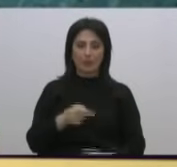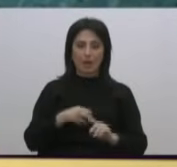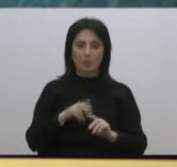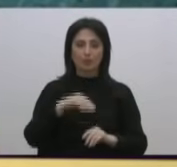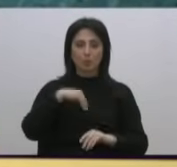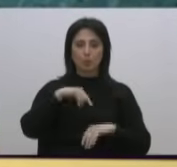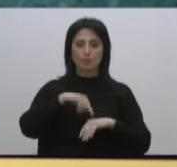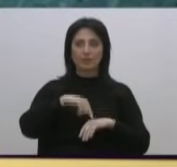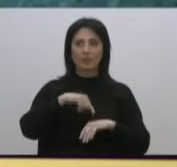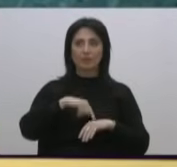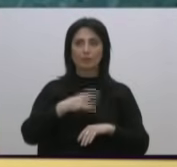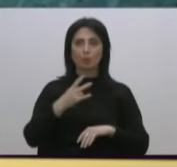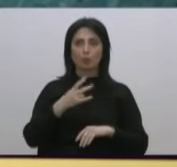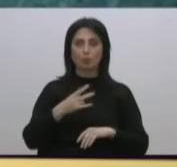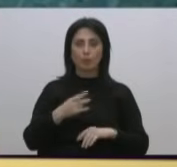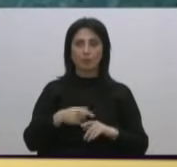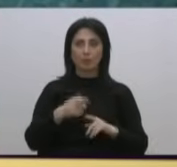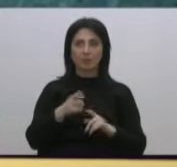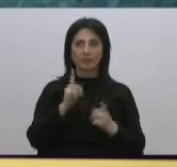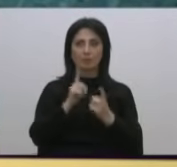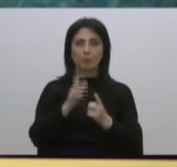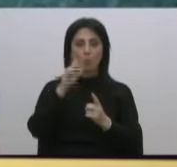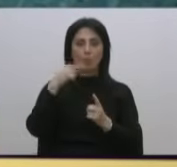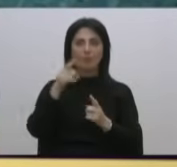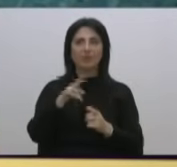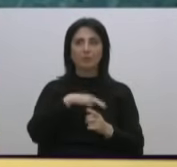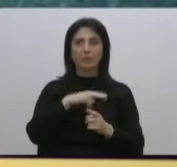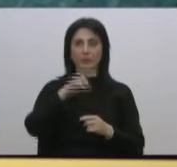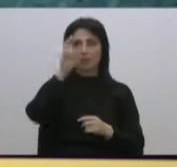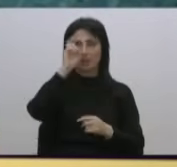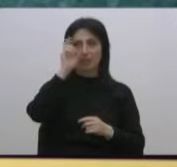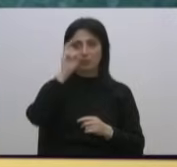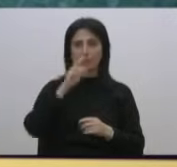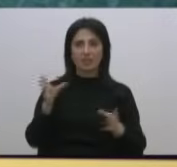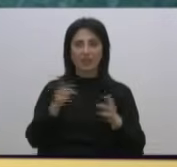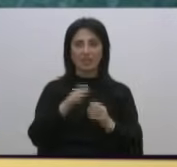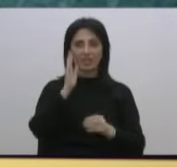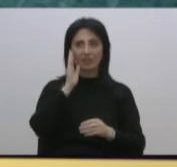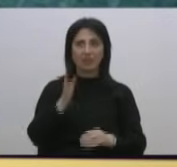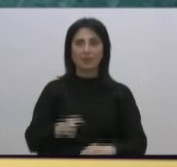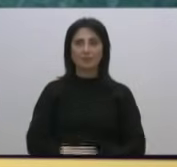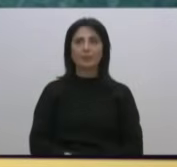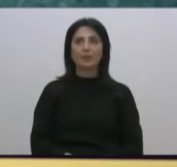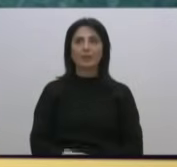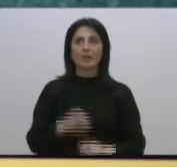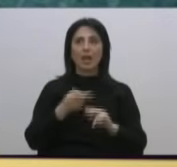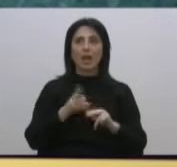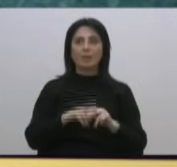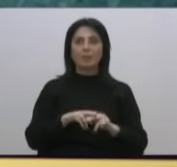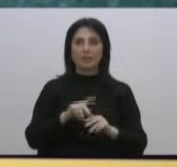ამ სულისკვეთებით უნდა შევეგებოთ იმ მომავალს, რომელიც ჩვენ პარლამენტს მთავრობას ერთად გვექნება.